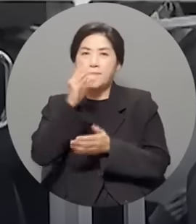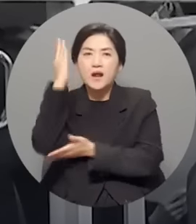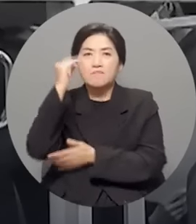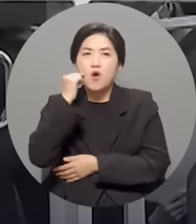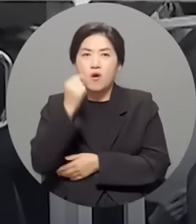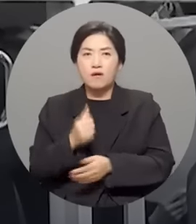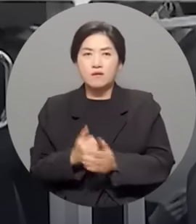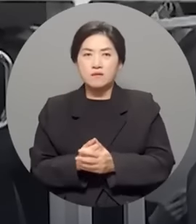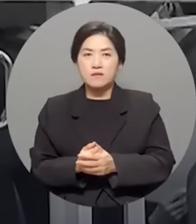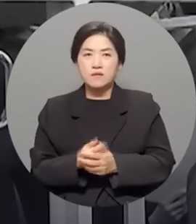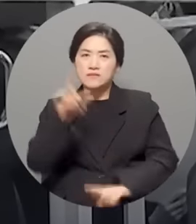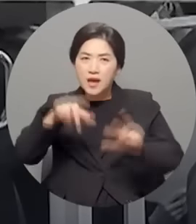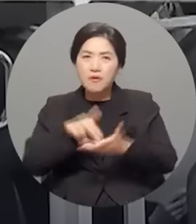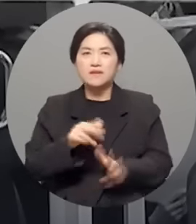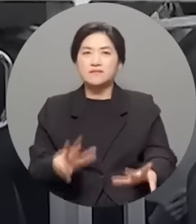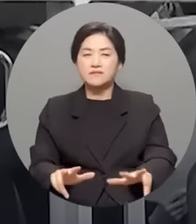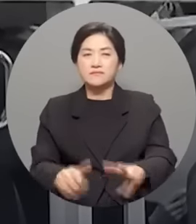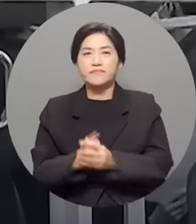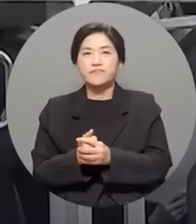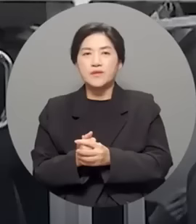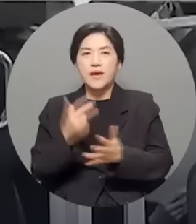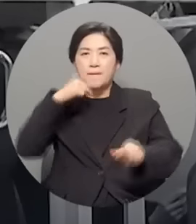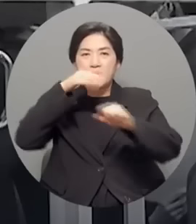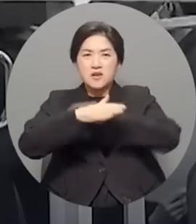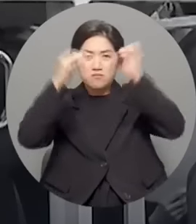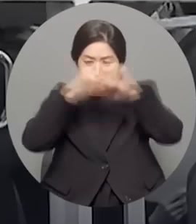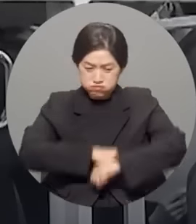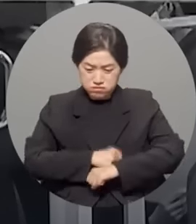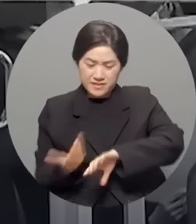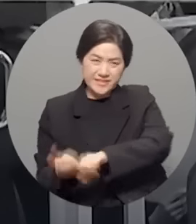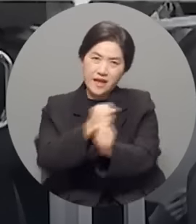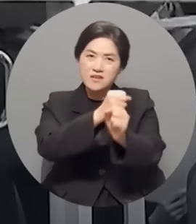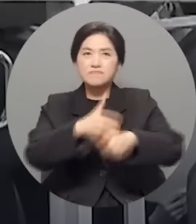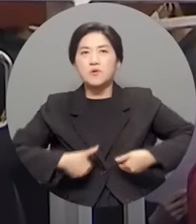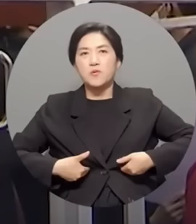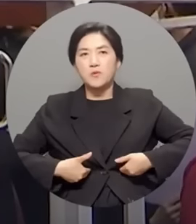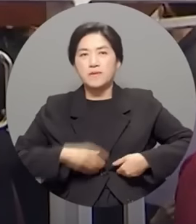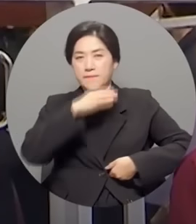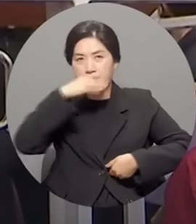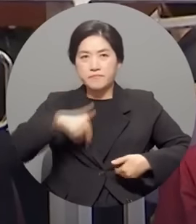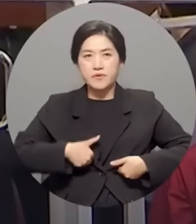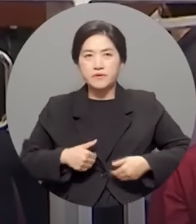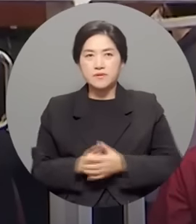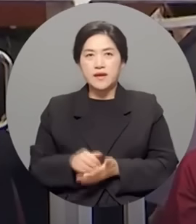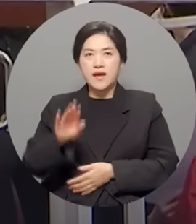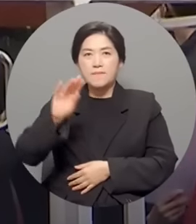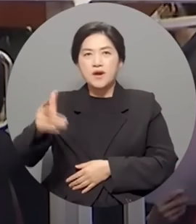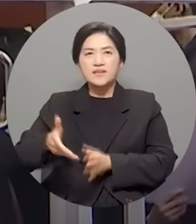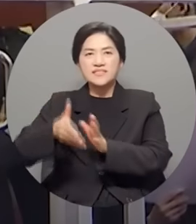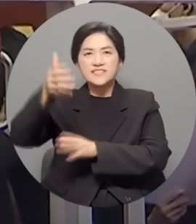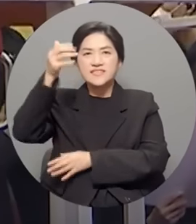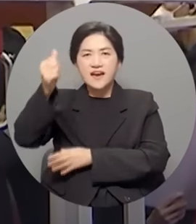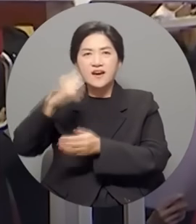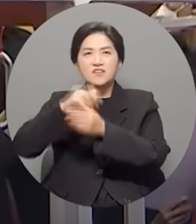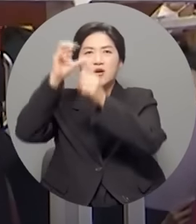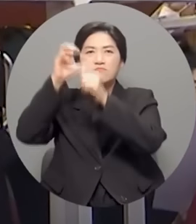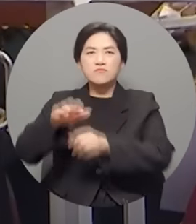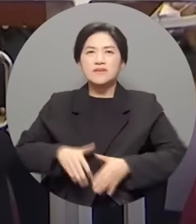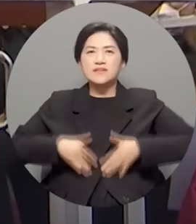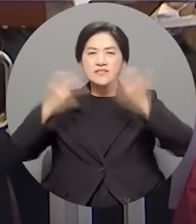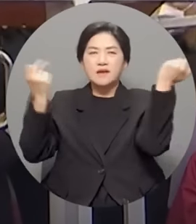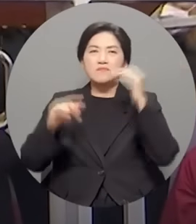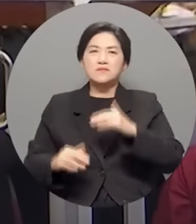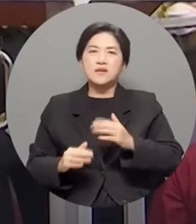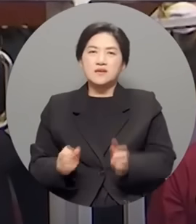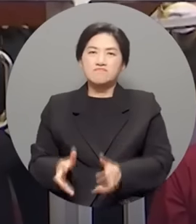이게 현실입니다. 무너진 민주주의를 바로 세워야 합니다. 박원순 시장 안에서 묶여있던